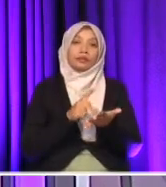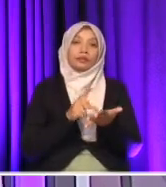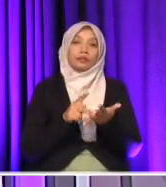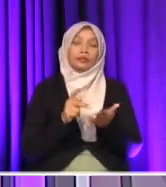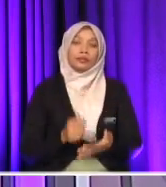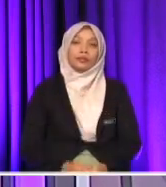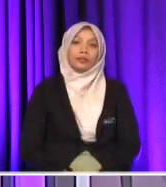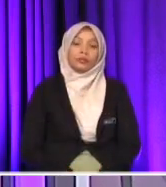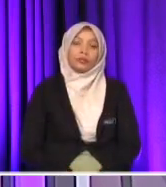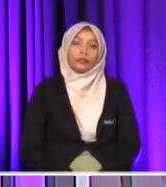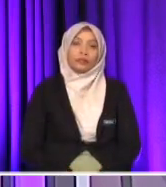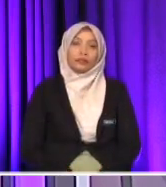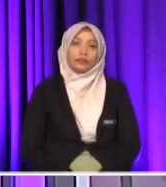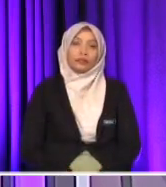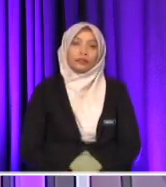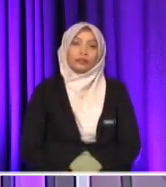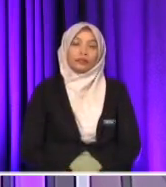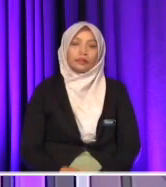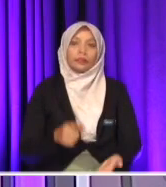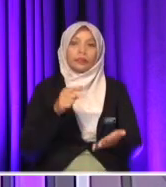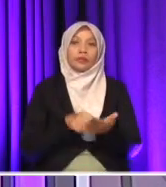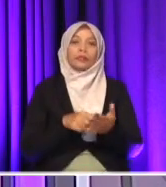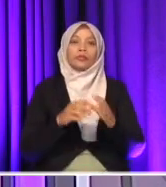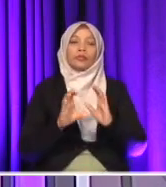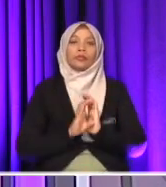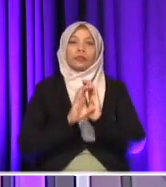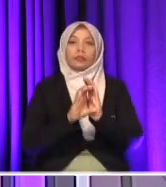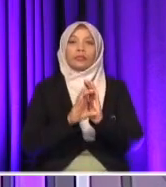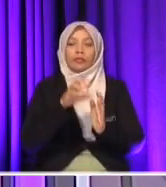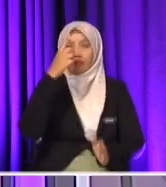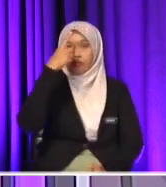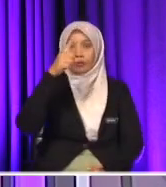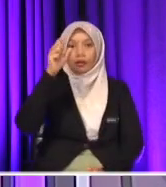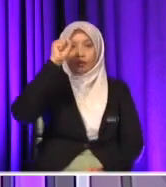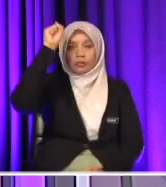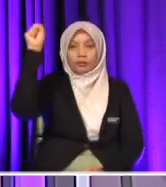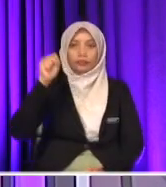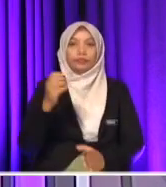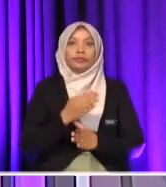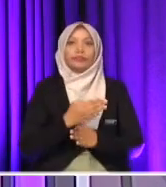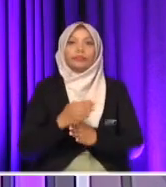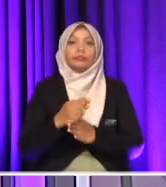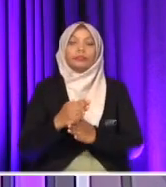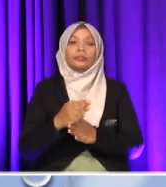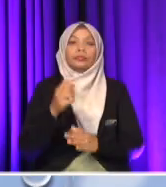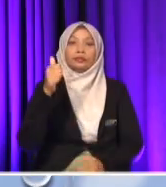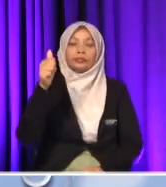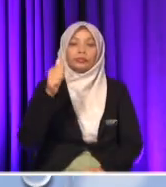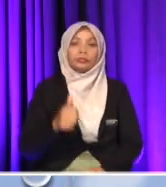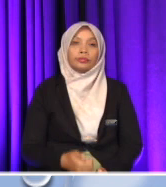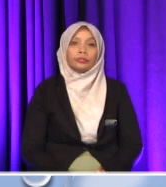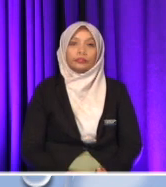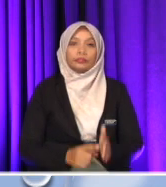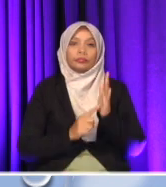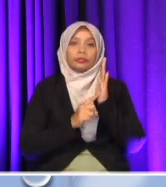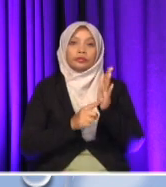pemuat. Okey. Ini contoh. Okey, contoh untuk soalan bahagian A. Okey, dia